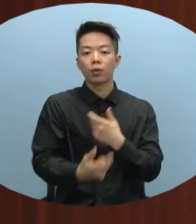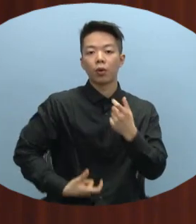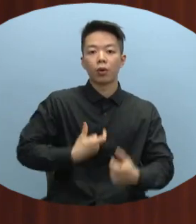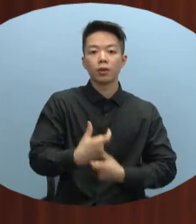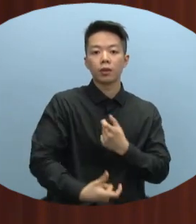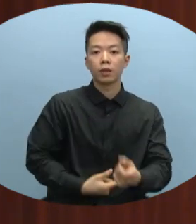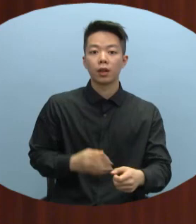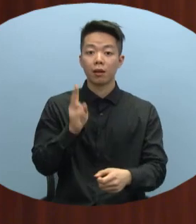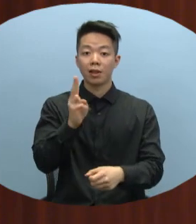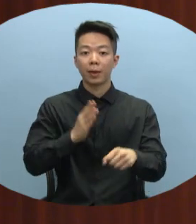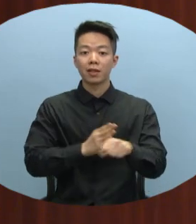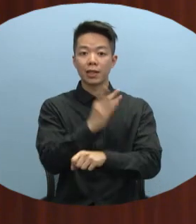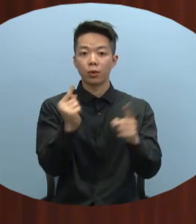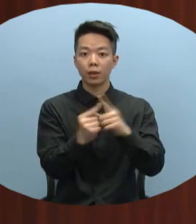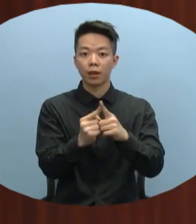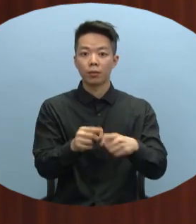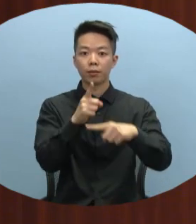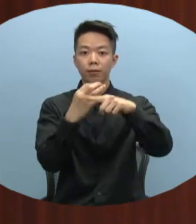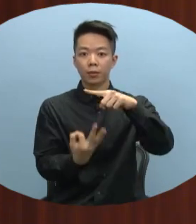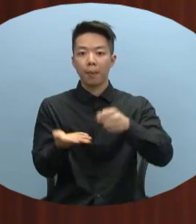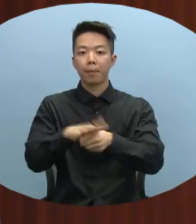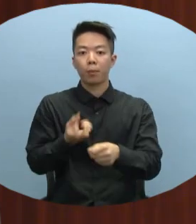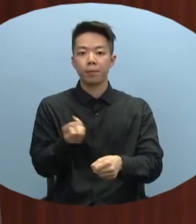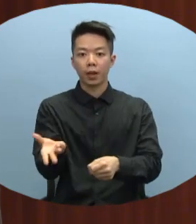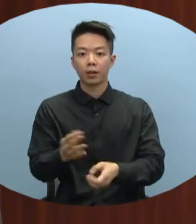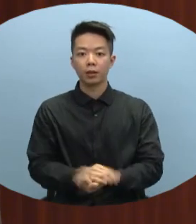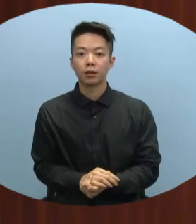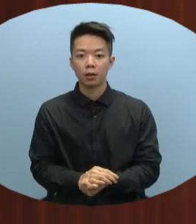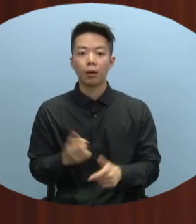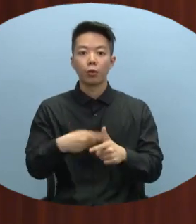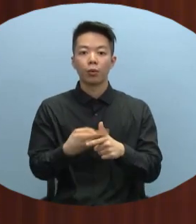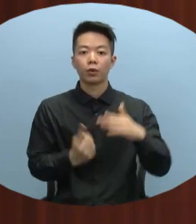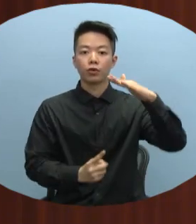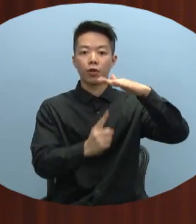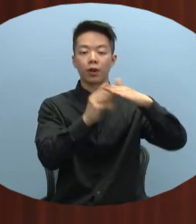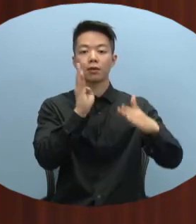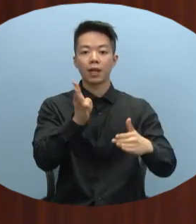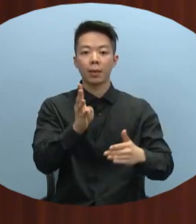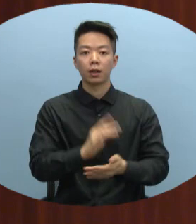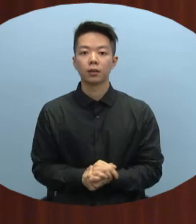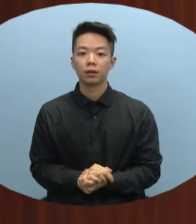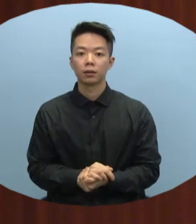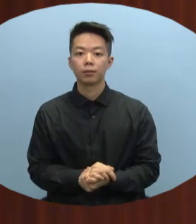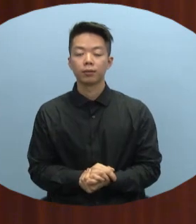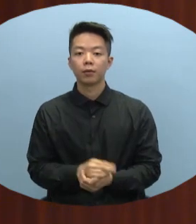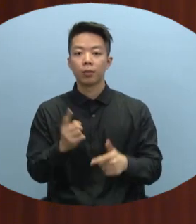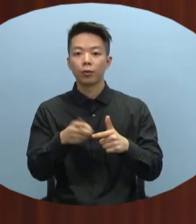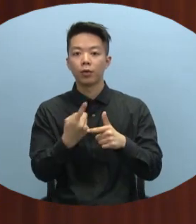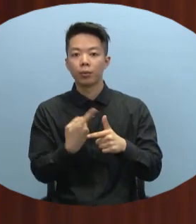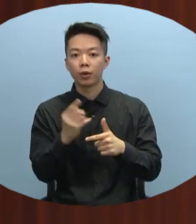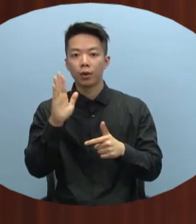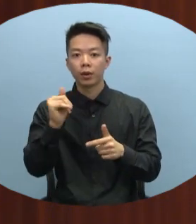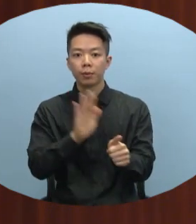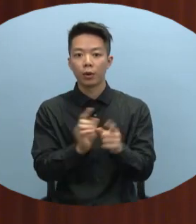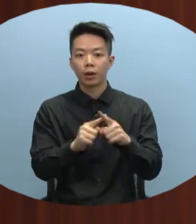通开支超过200元的市民提供1/3的补贴，每月补贴上限是400元，预计每个月可惠